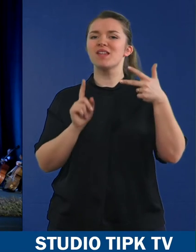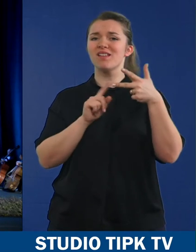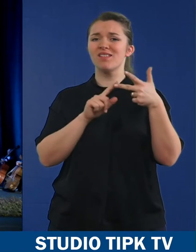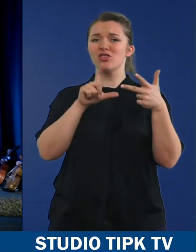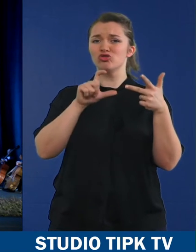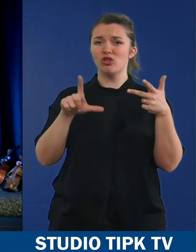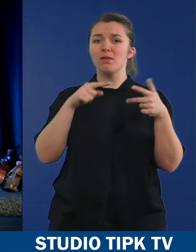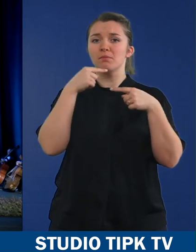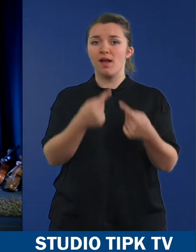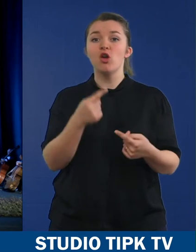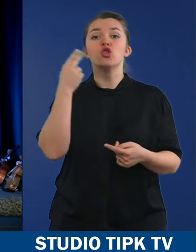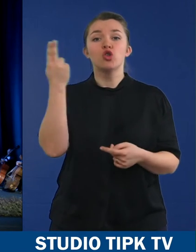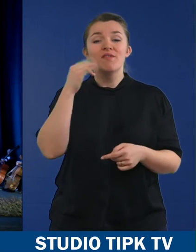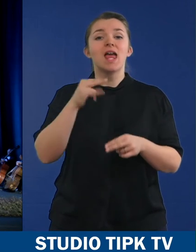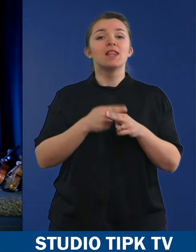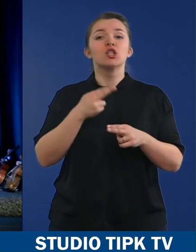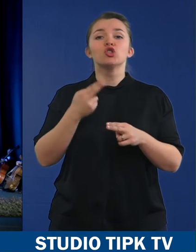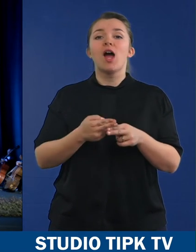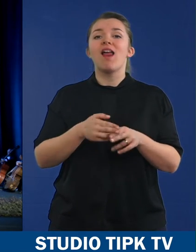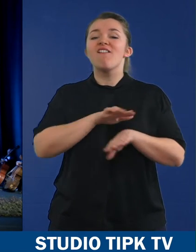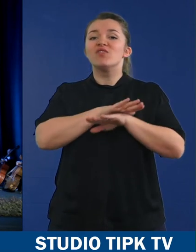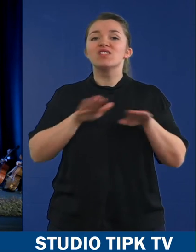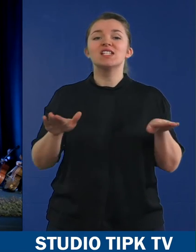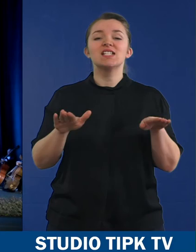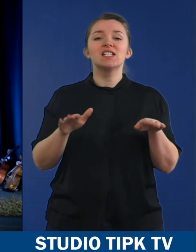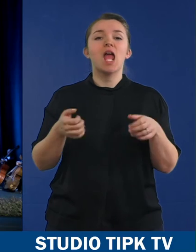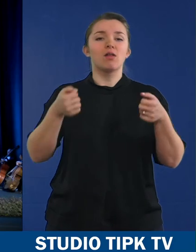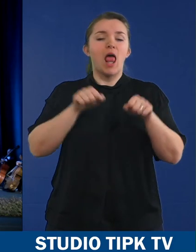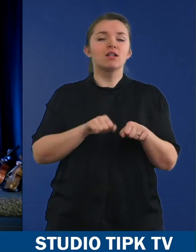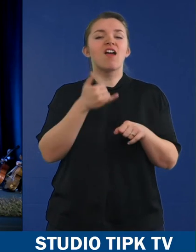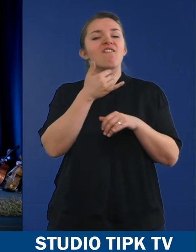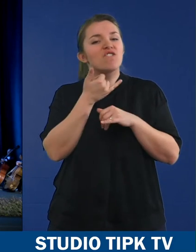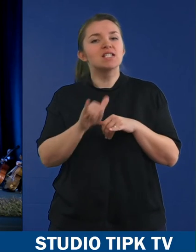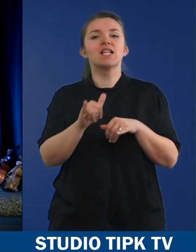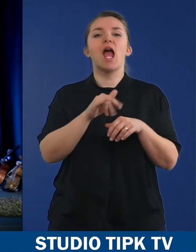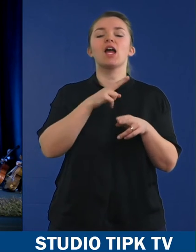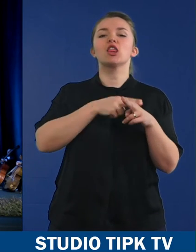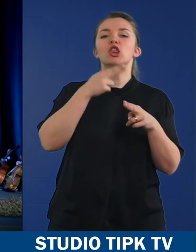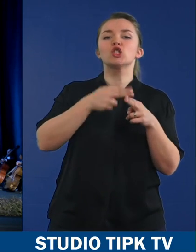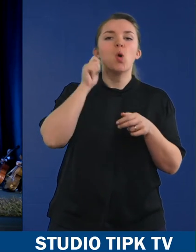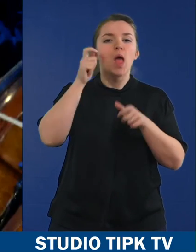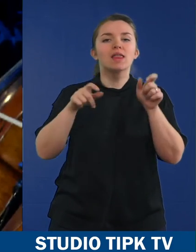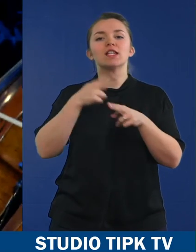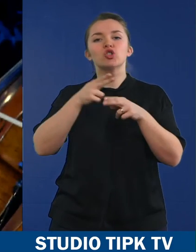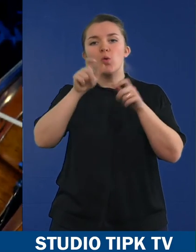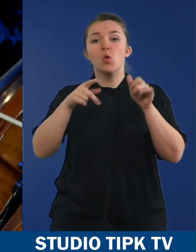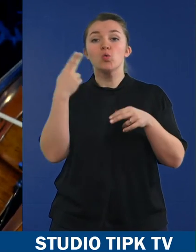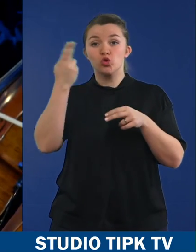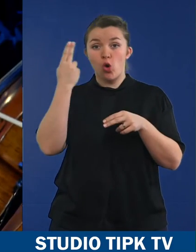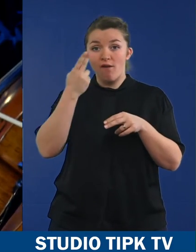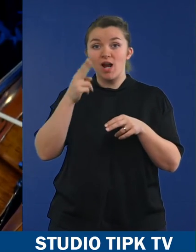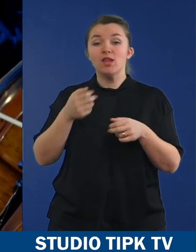pravi, Slovenija je država vseh svojih državljank in državljanov. V Sloveniji ima